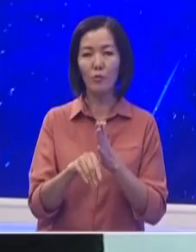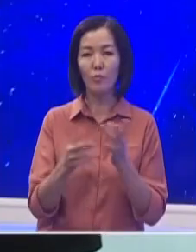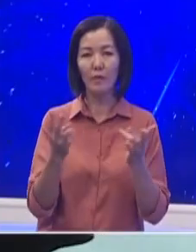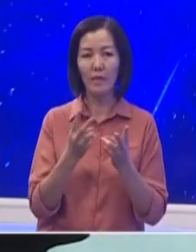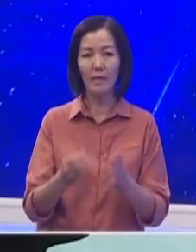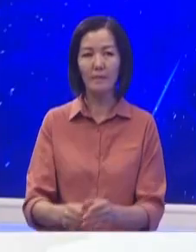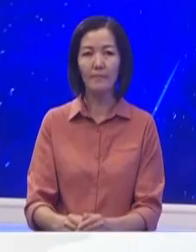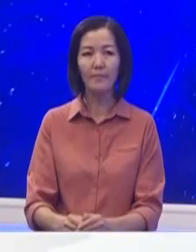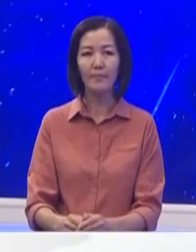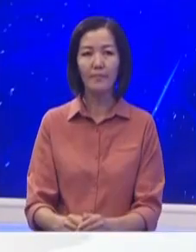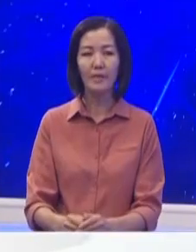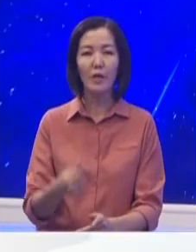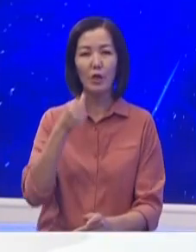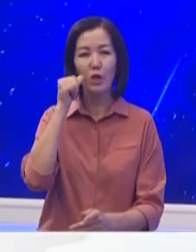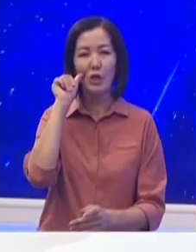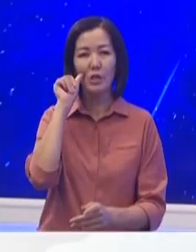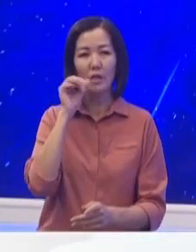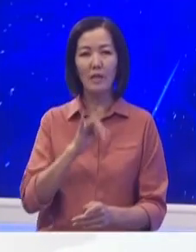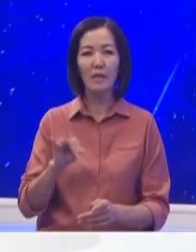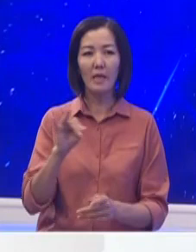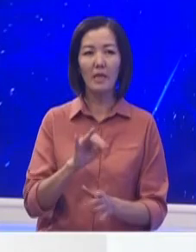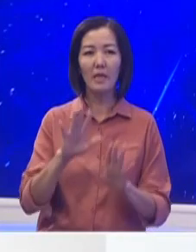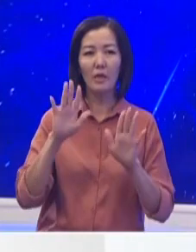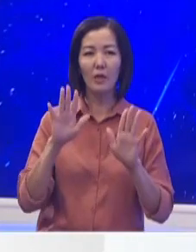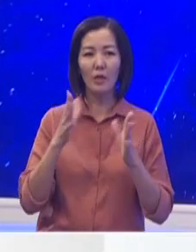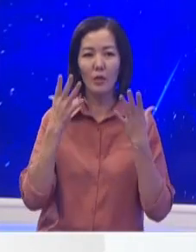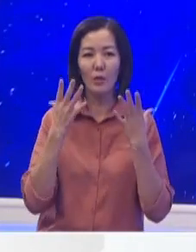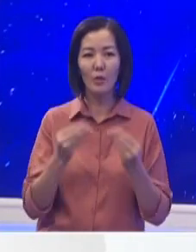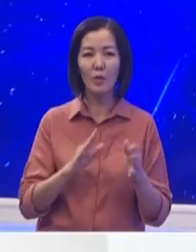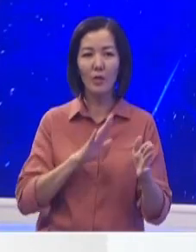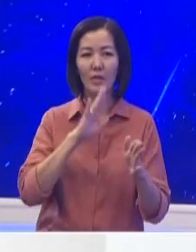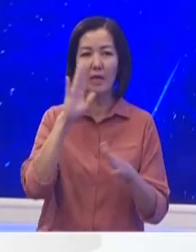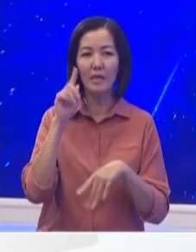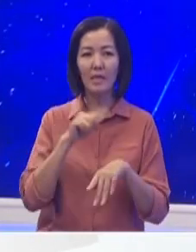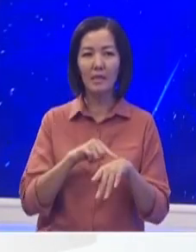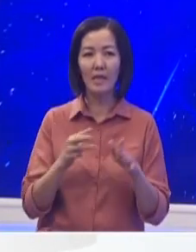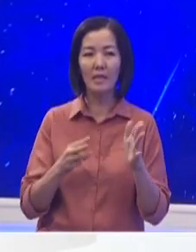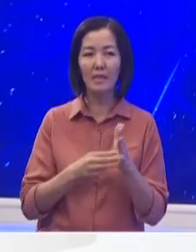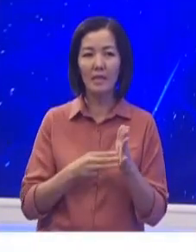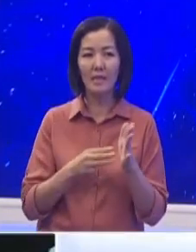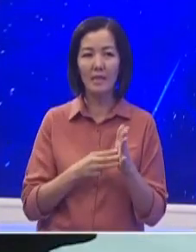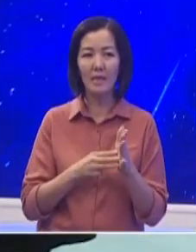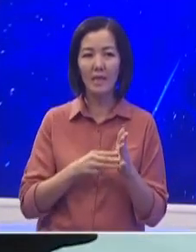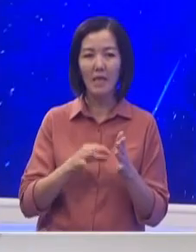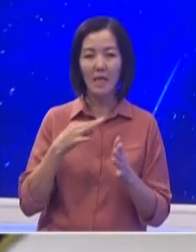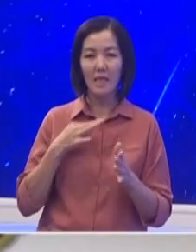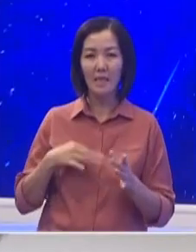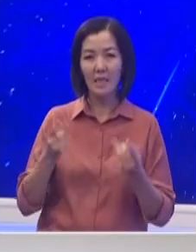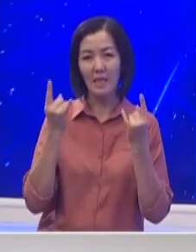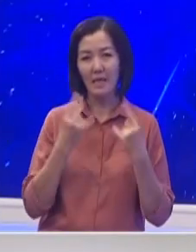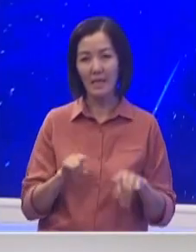Кеше алланың қалауымен тарихи күні таңертеңгі сағат 8-де баламды дүниеге алып